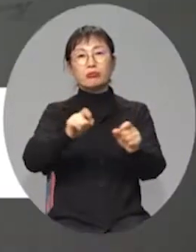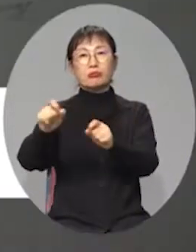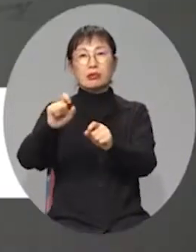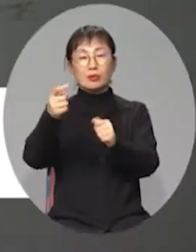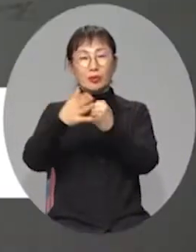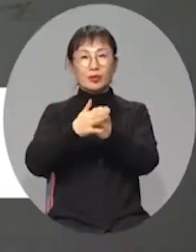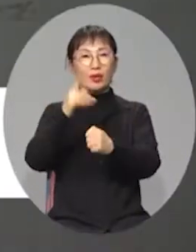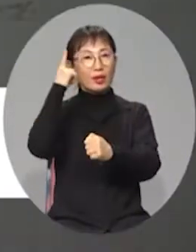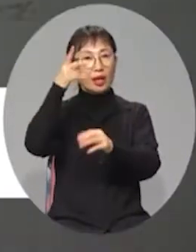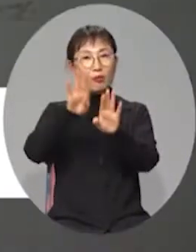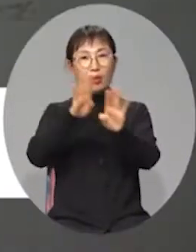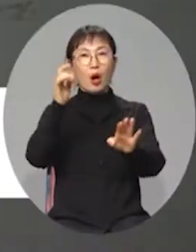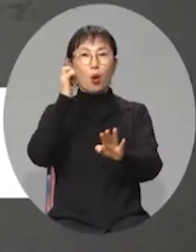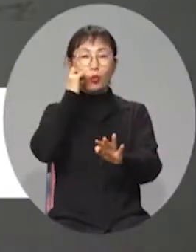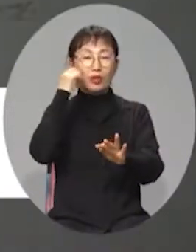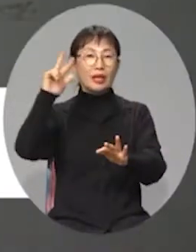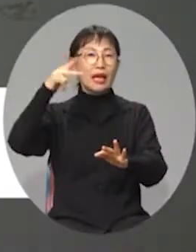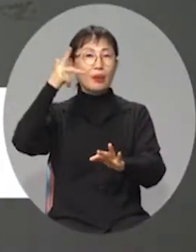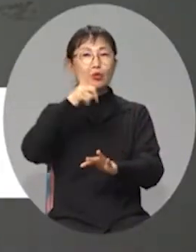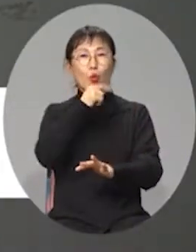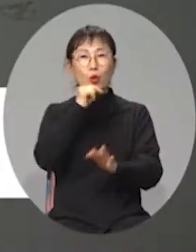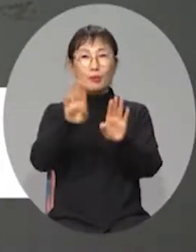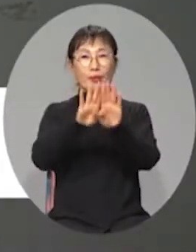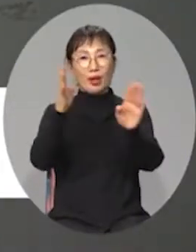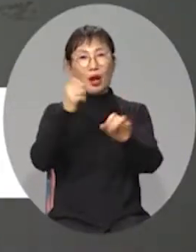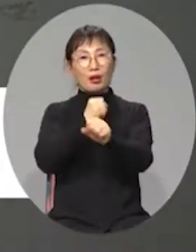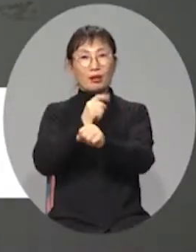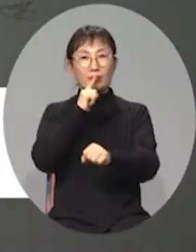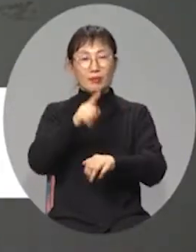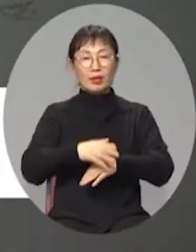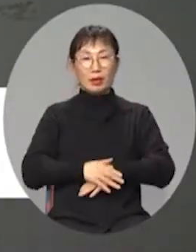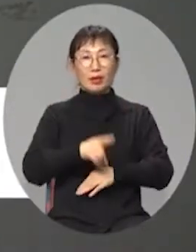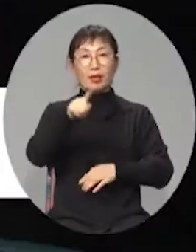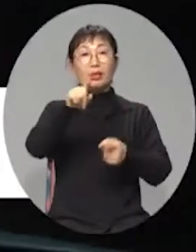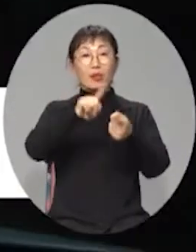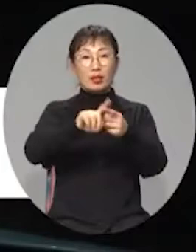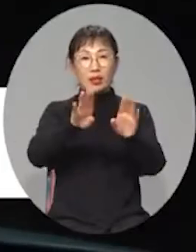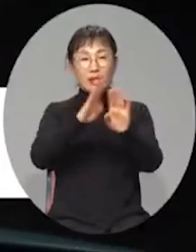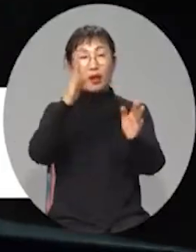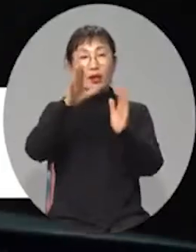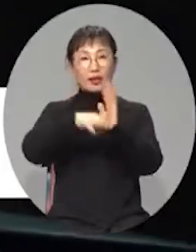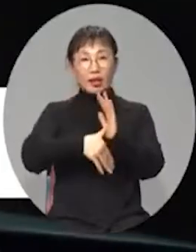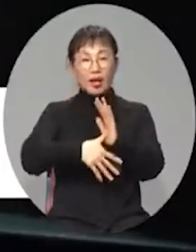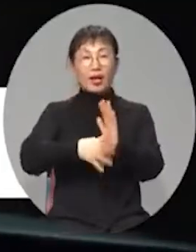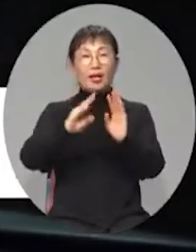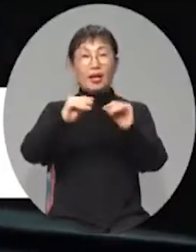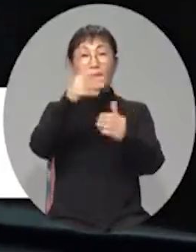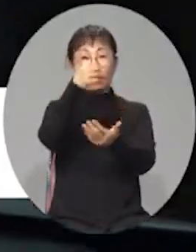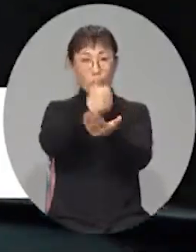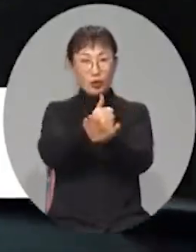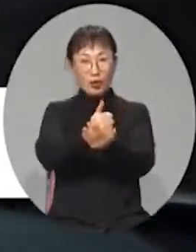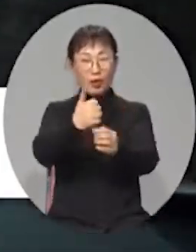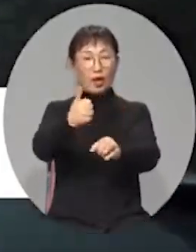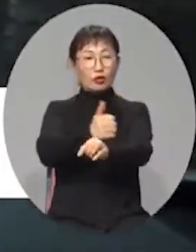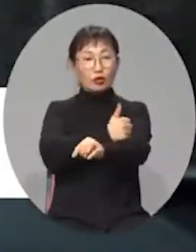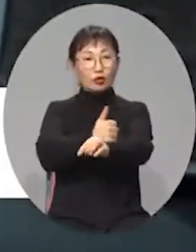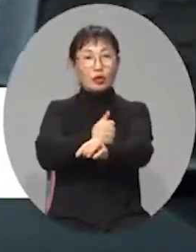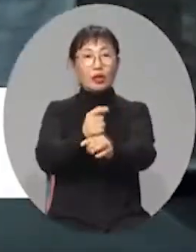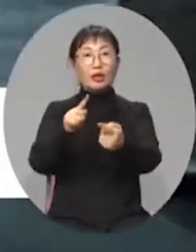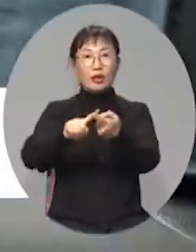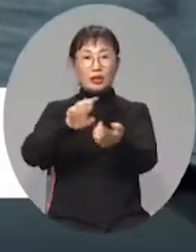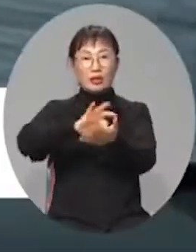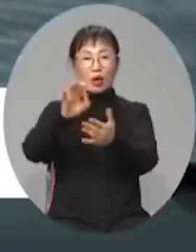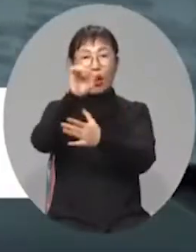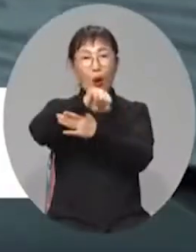일정을 다음 쭉 월요일로 미룬다 고 밝혔습니다 한편 재단은 개교 당시 소유주에게 진입로 부채 의 사용 승낙을